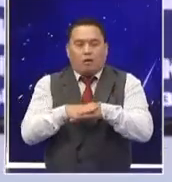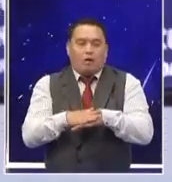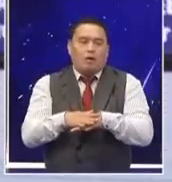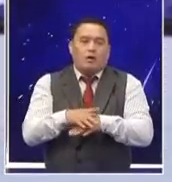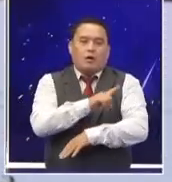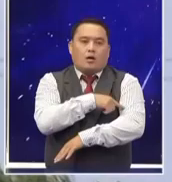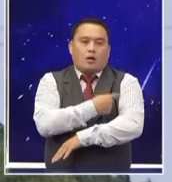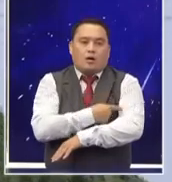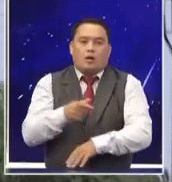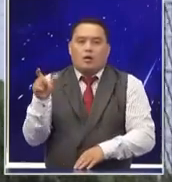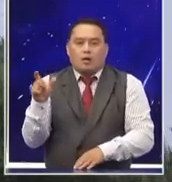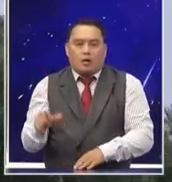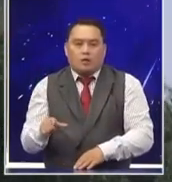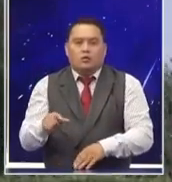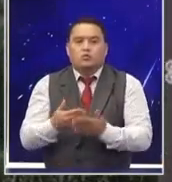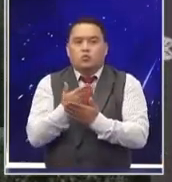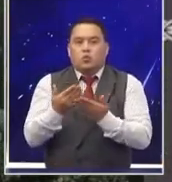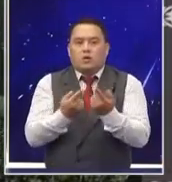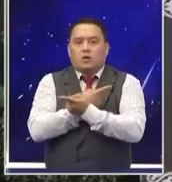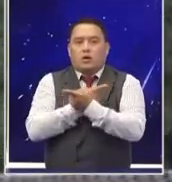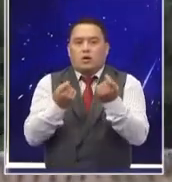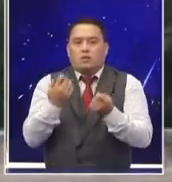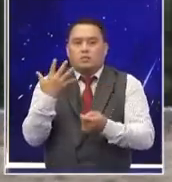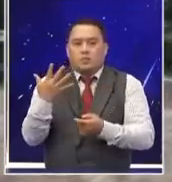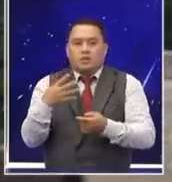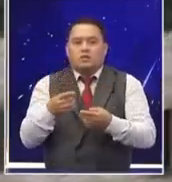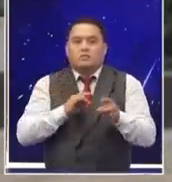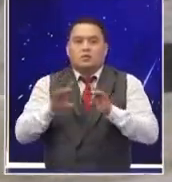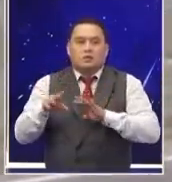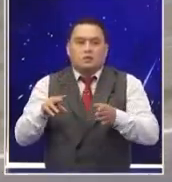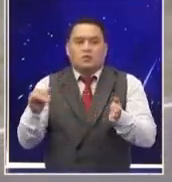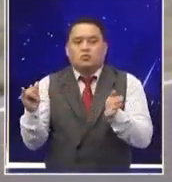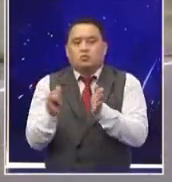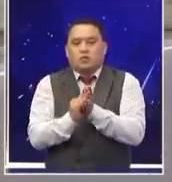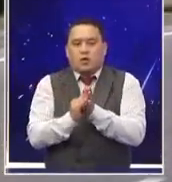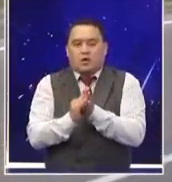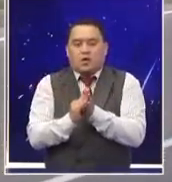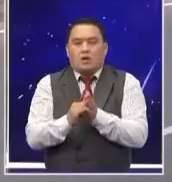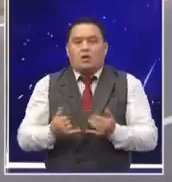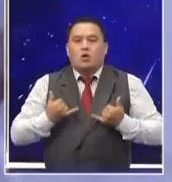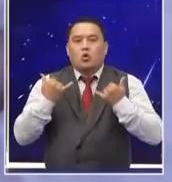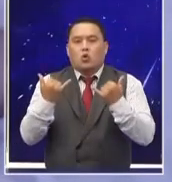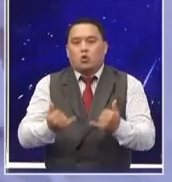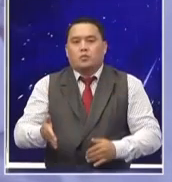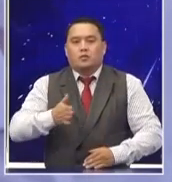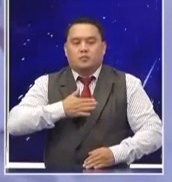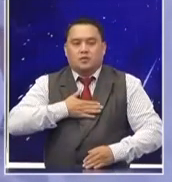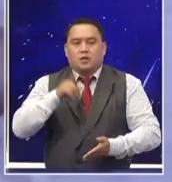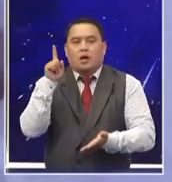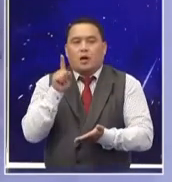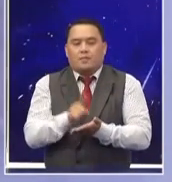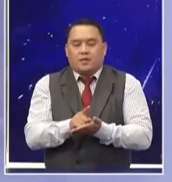жауынгер ақ халаттылардың суреттері жарияланған 5 билборд қойылды. Абзал жандарға құрмет бүгінгінің міндеті